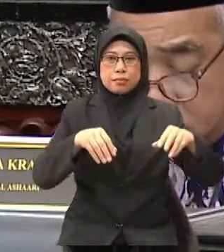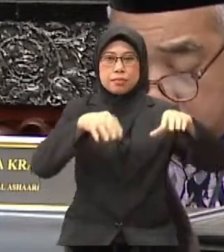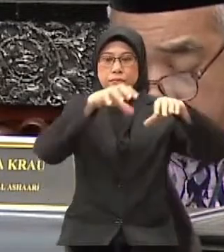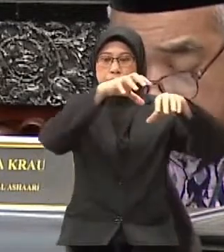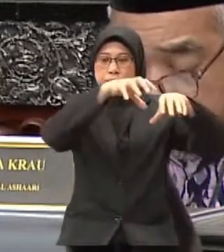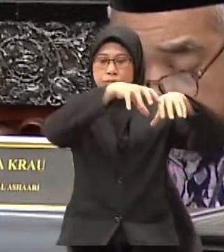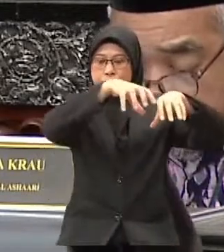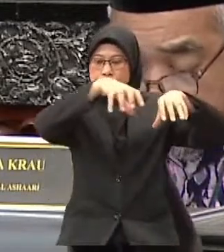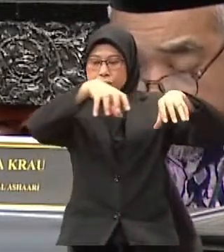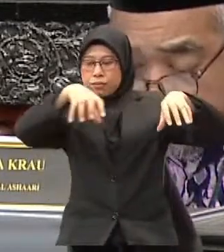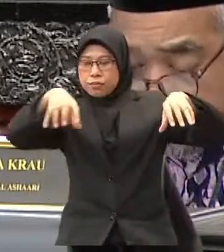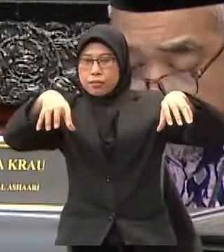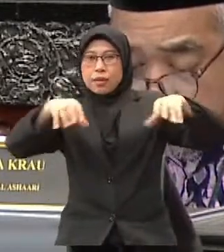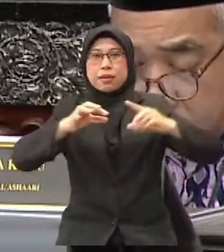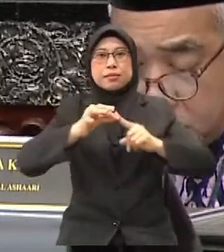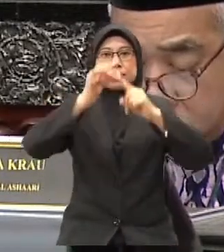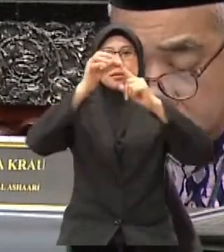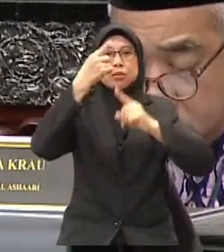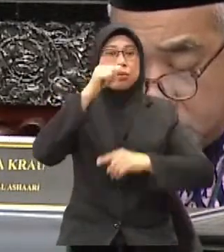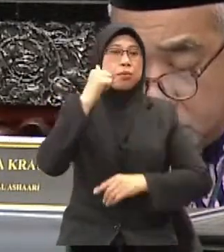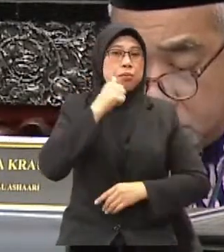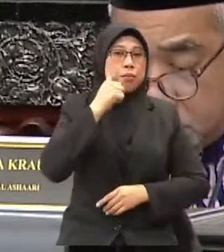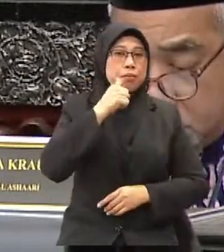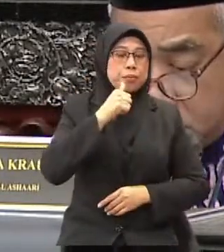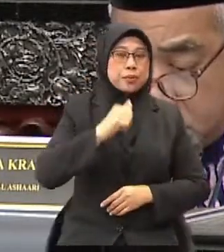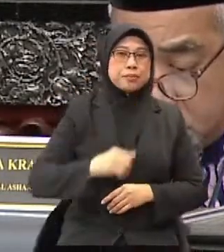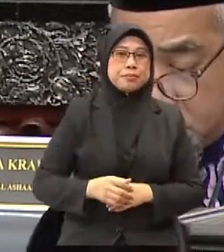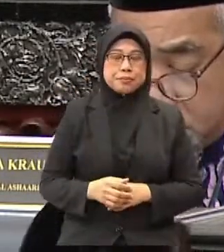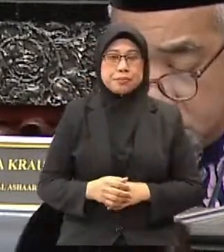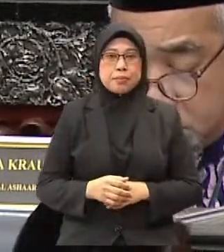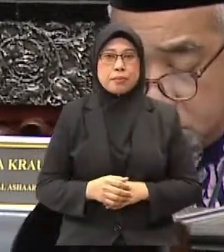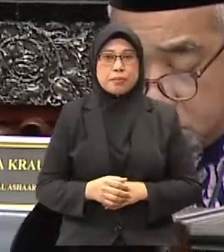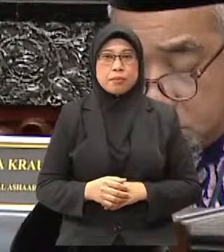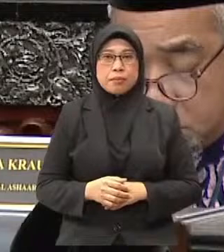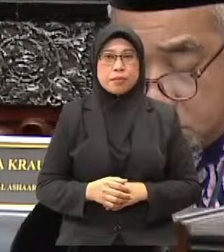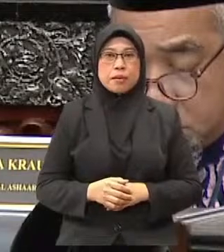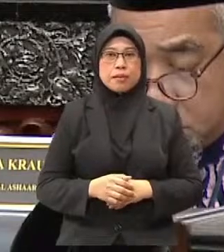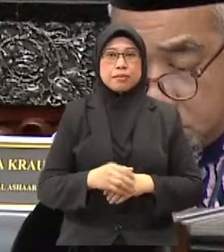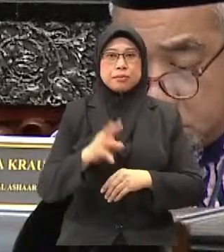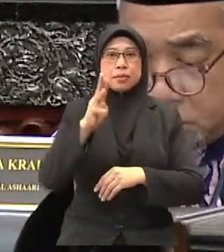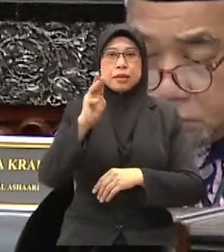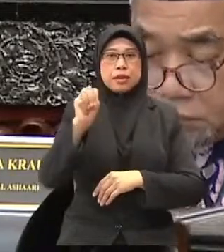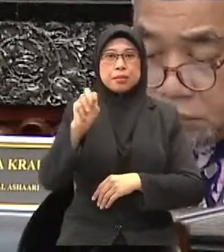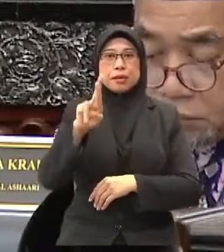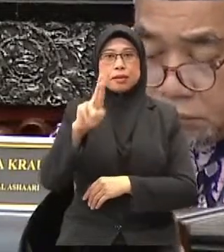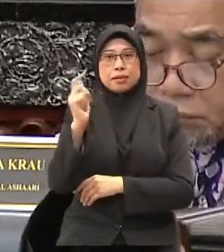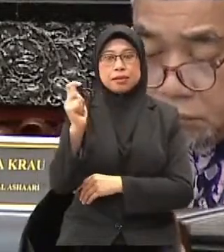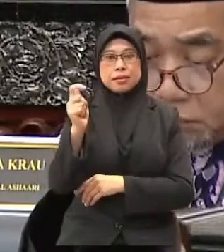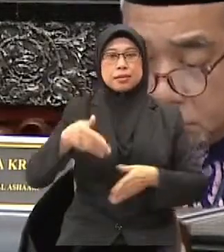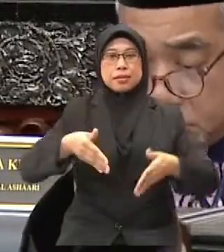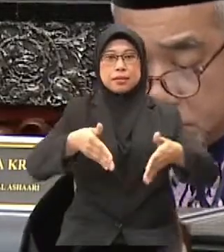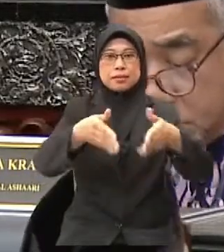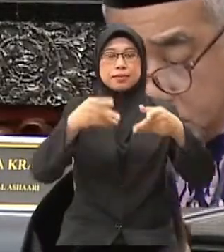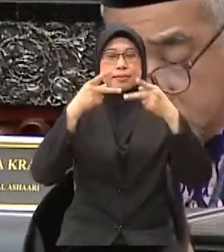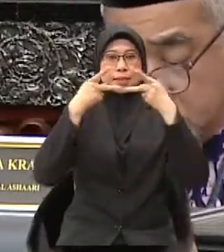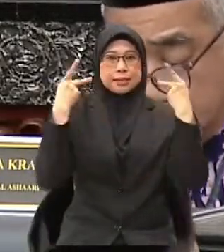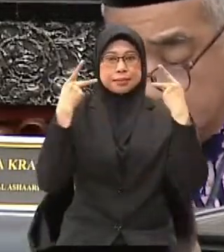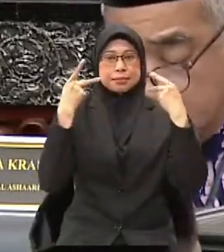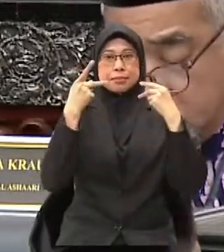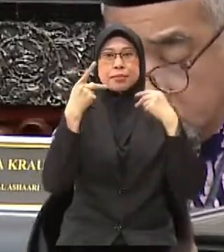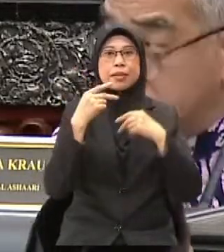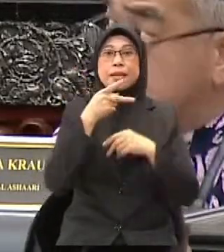darada ada pengenalan kos wanita untuk MRT laluan Kajang dan apakah pelan